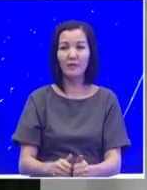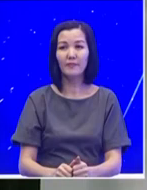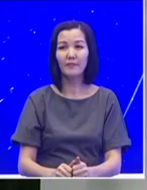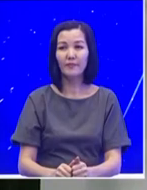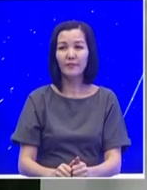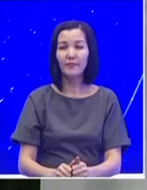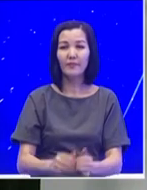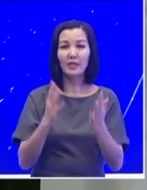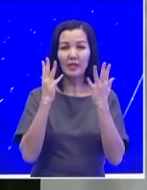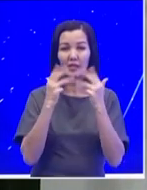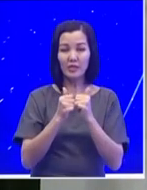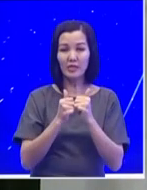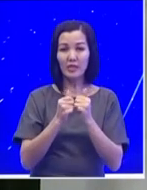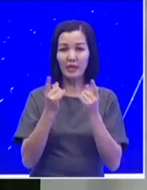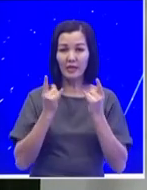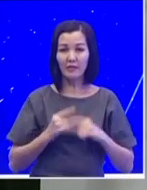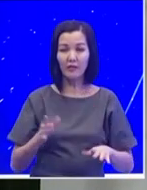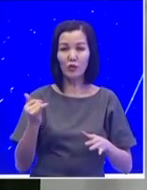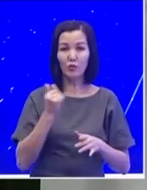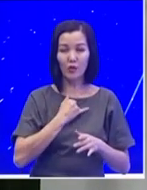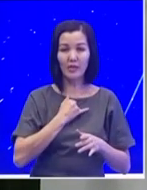Из числа детей, которые родившихся у нас,